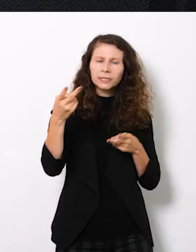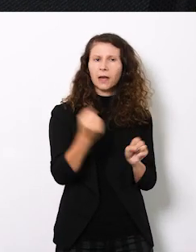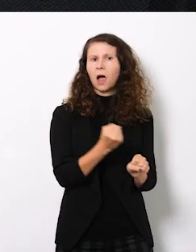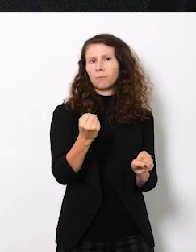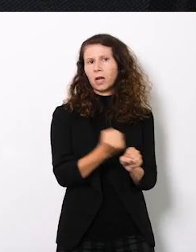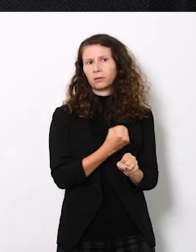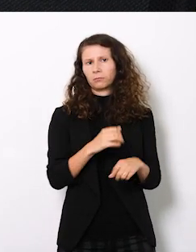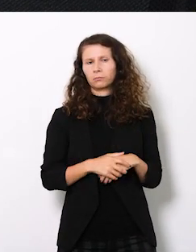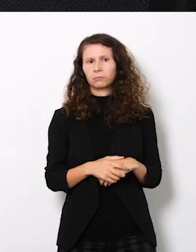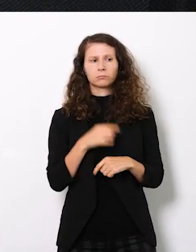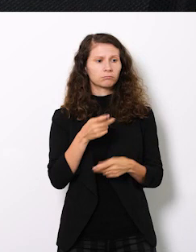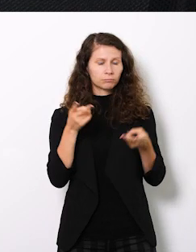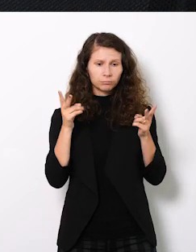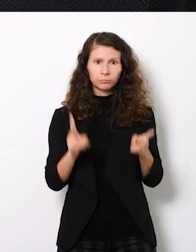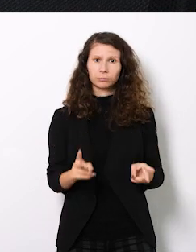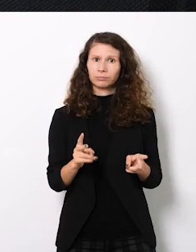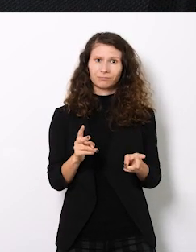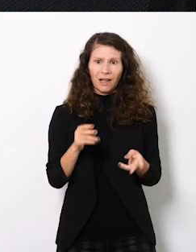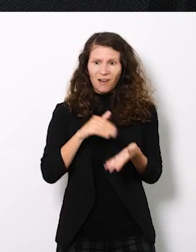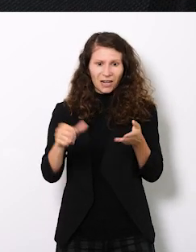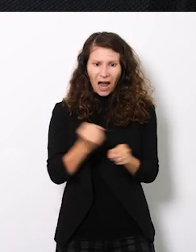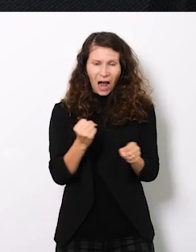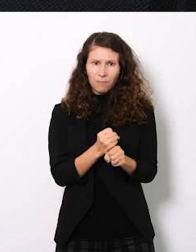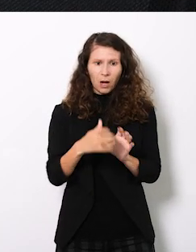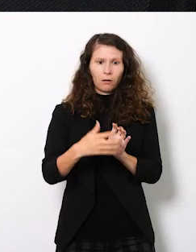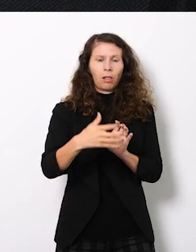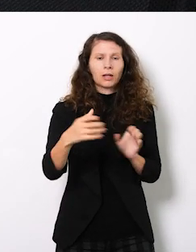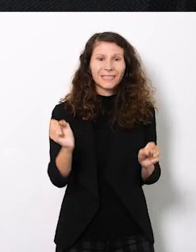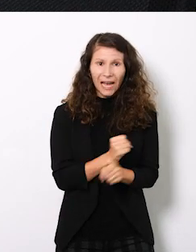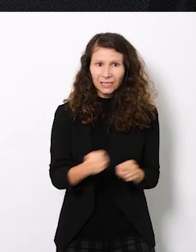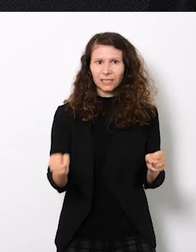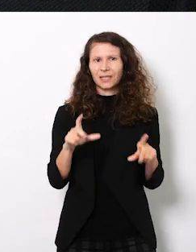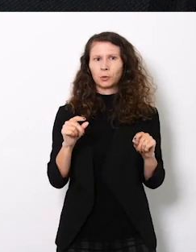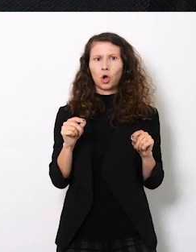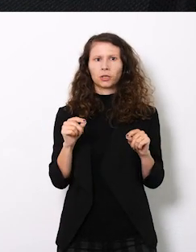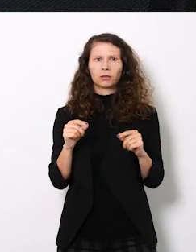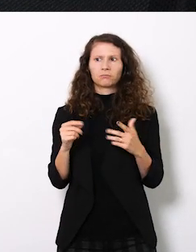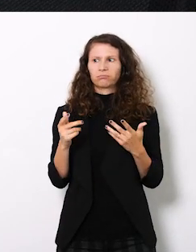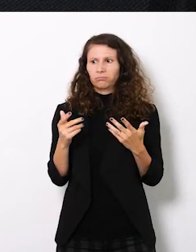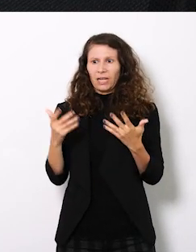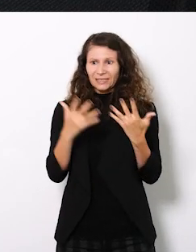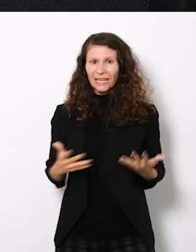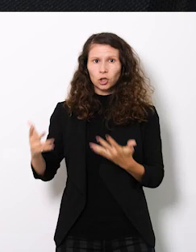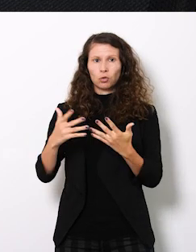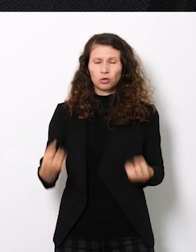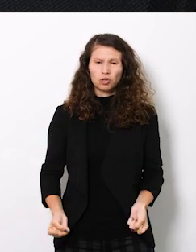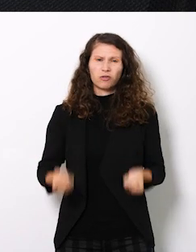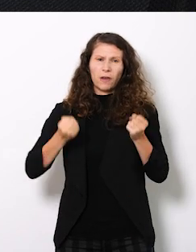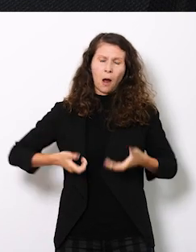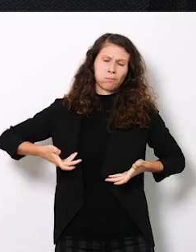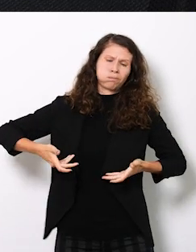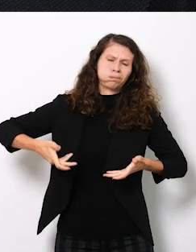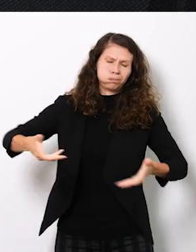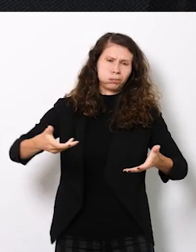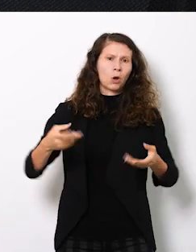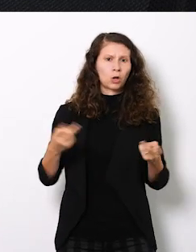die tatsächlich gar nicht mehr länger arbeiten können. Also für die das eben dann nicht die Möglichkeit ist, noch 10 Stunden schwere Dinge zu schleppen, Pakete hoch und runter die